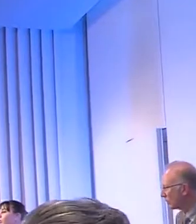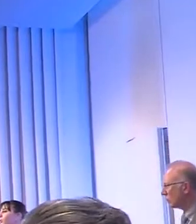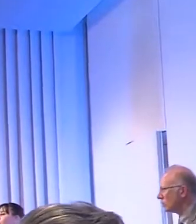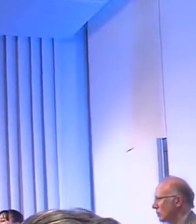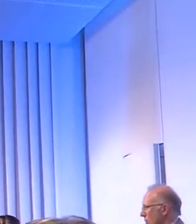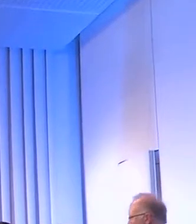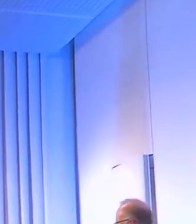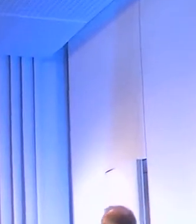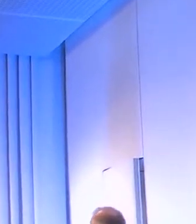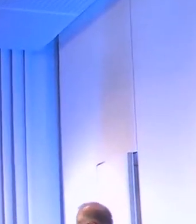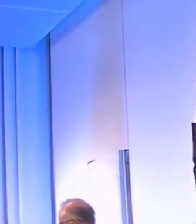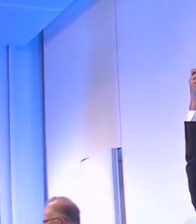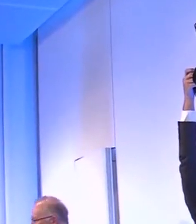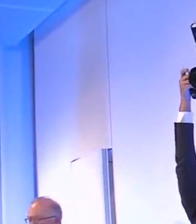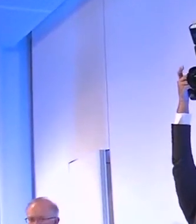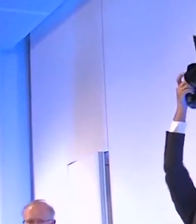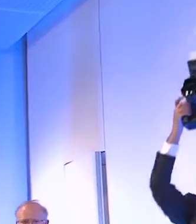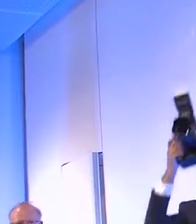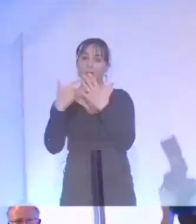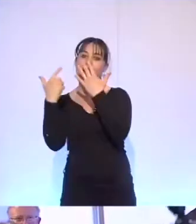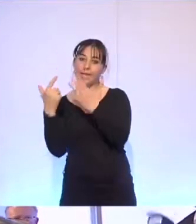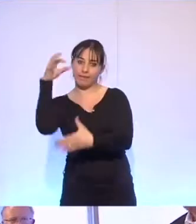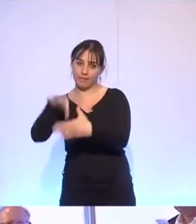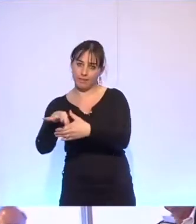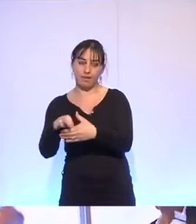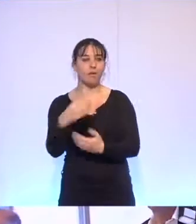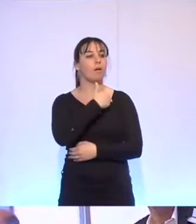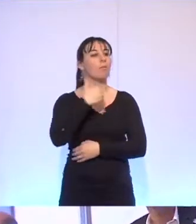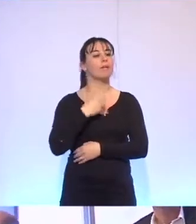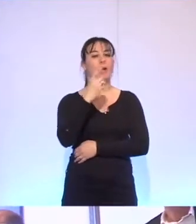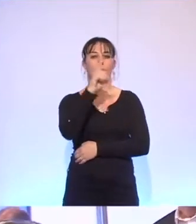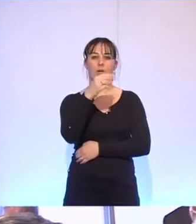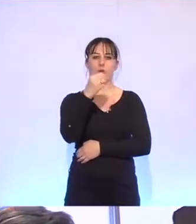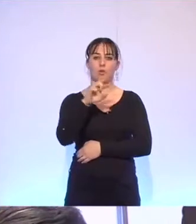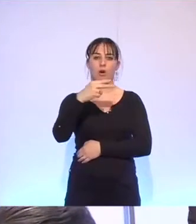Mathieu Chamussy a eu 7 voix et Madame Mireille Dornano, 2 voix.